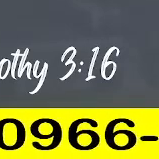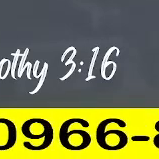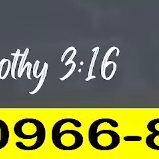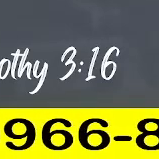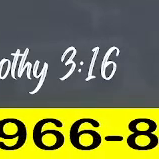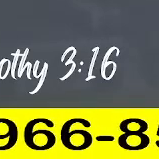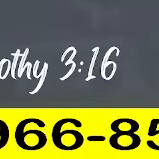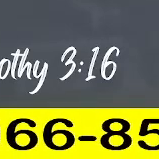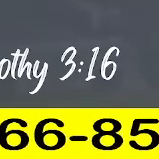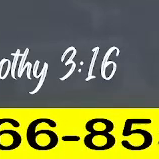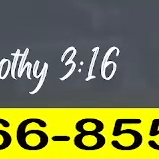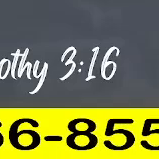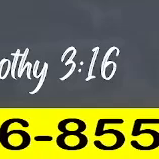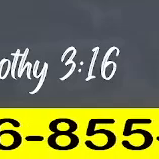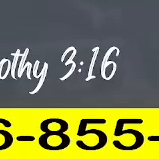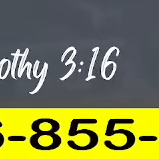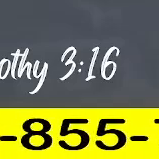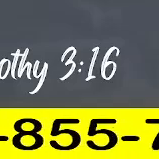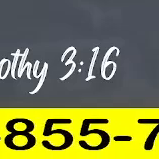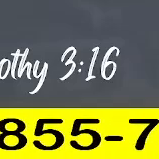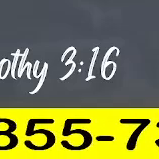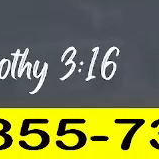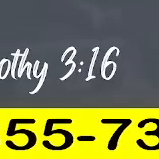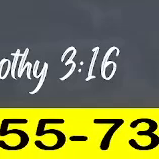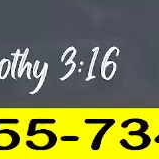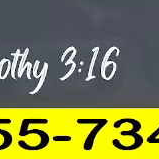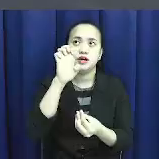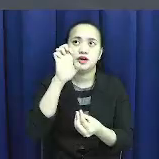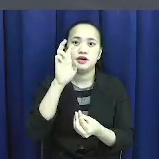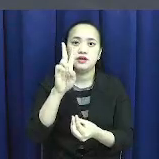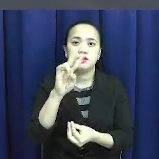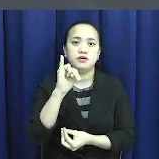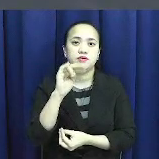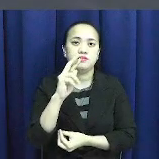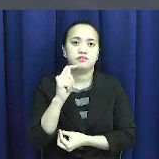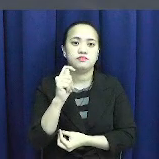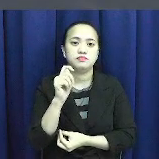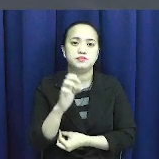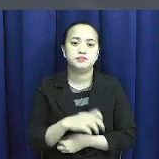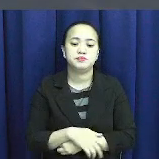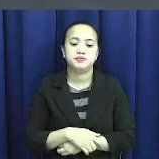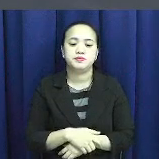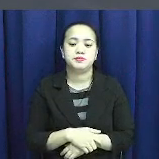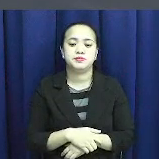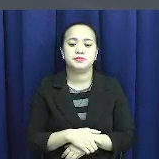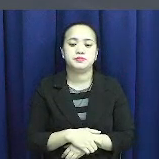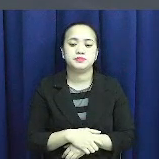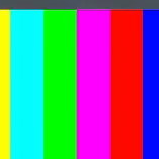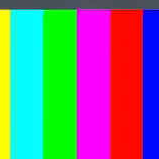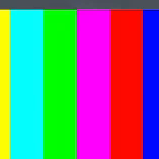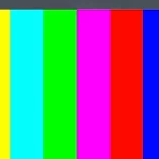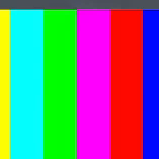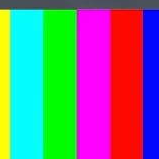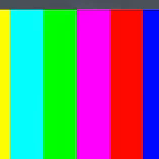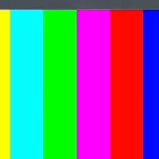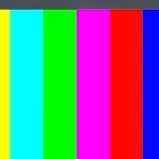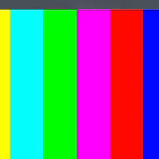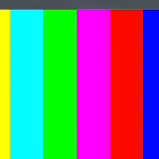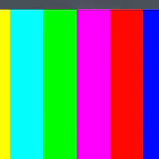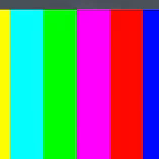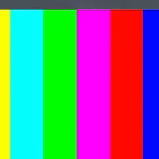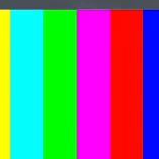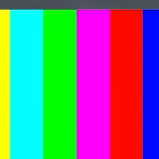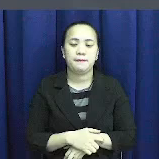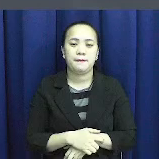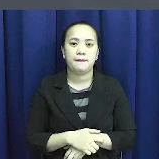Levites. Now, dito po, tignan nyo po sa verse number 5 ng Hebrew, verse number 1 ng Hebrews chapter 5. Ang sabi po ng